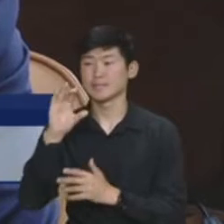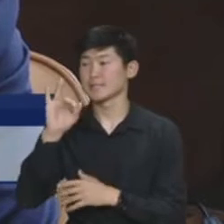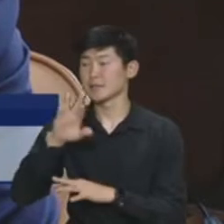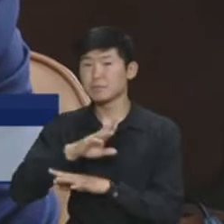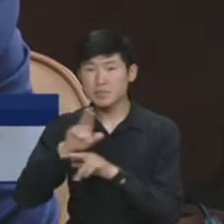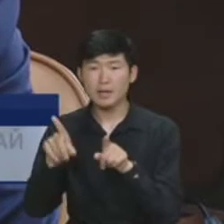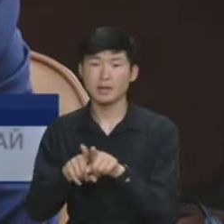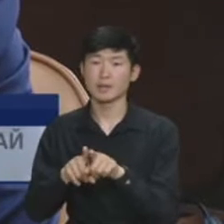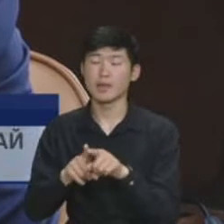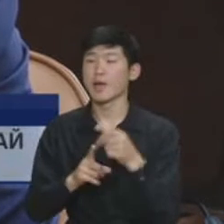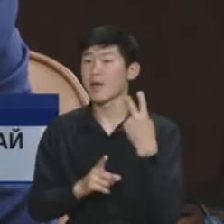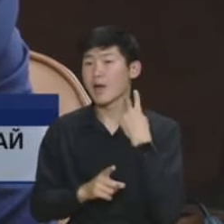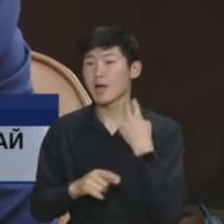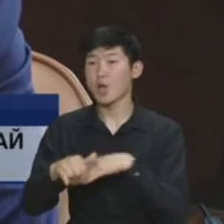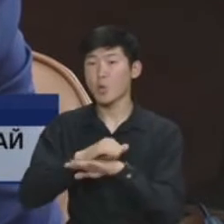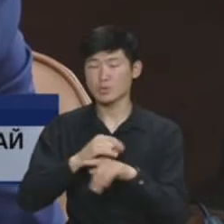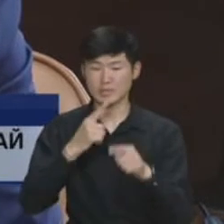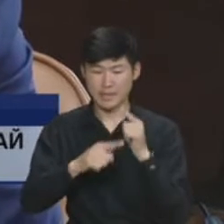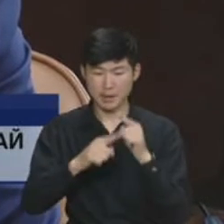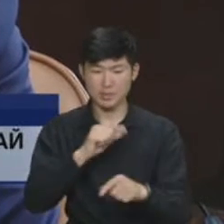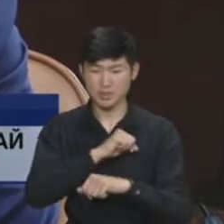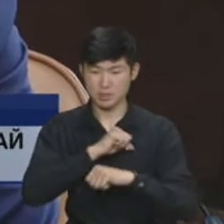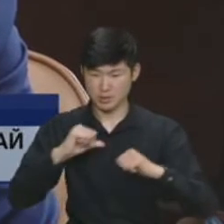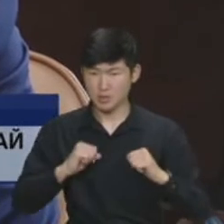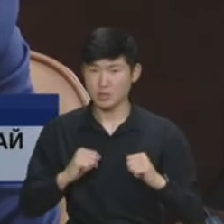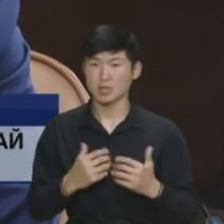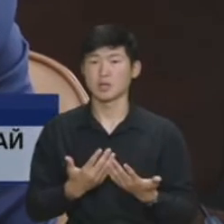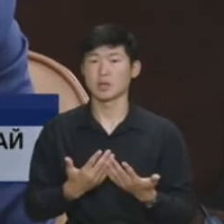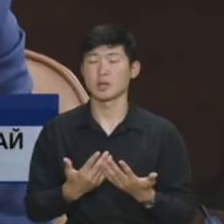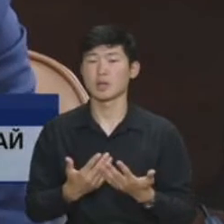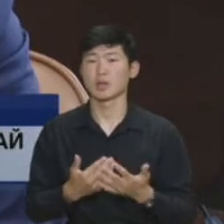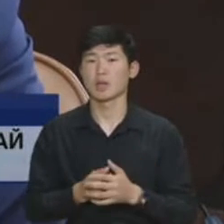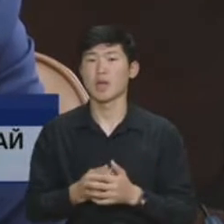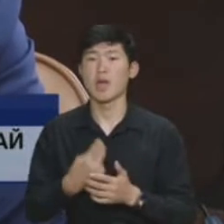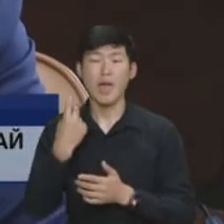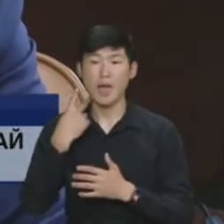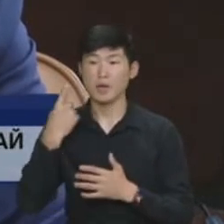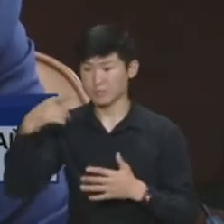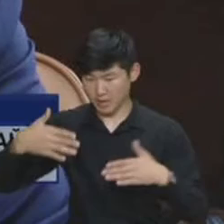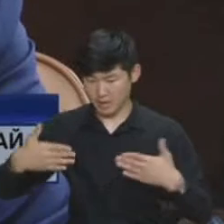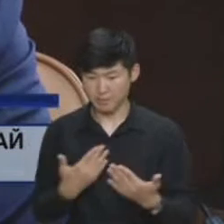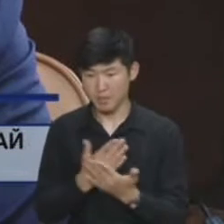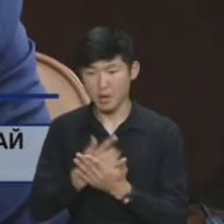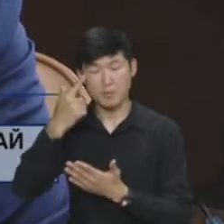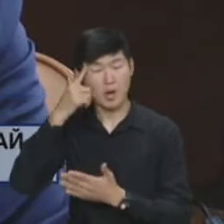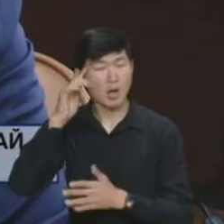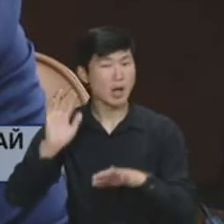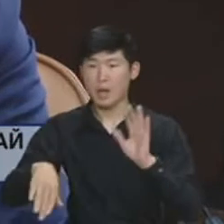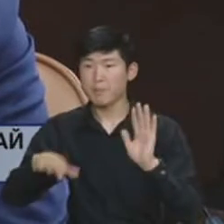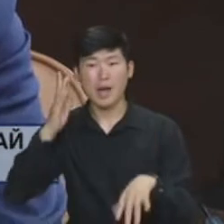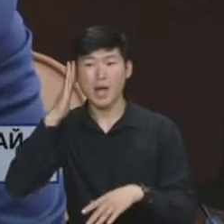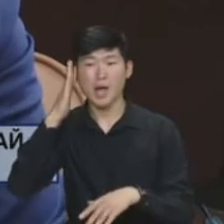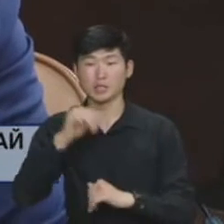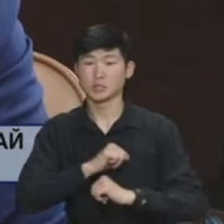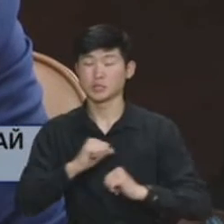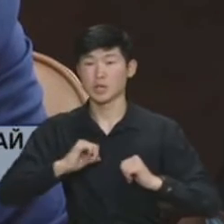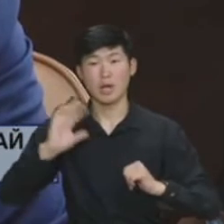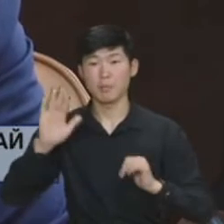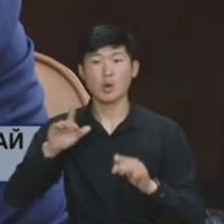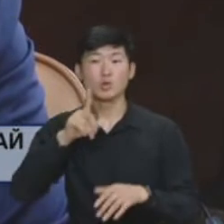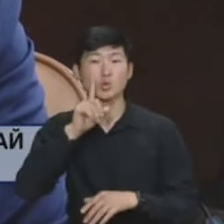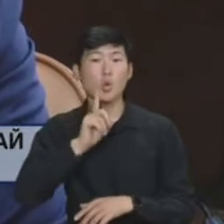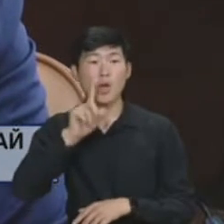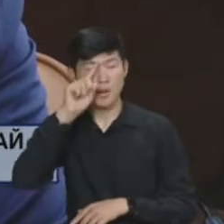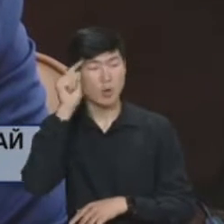юм. Англи улс ямар ч иргэн мөн одоо Англид амьдарч байгаа Монгол иргэн ч хамаагүй гадаад иргэн